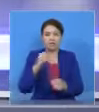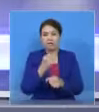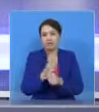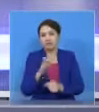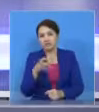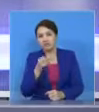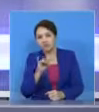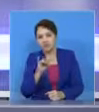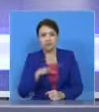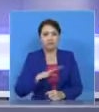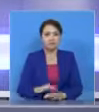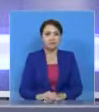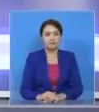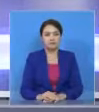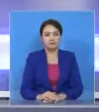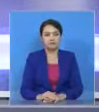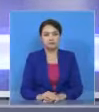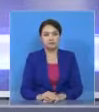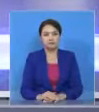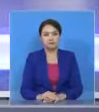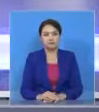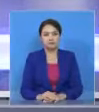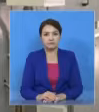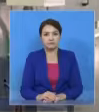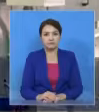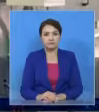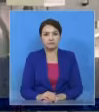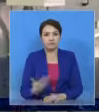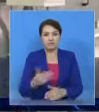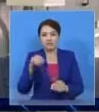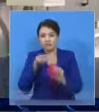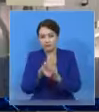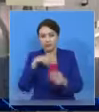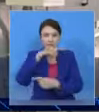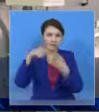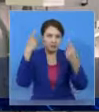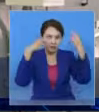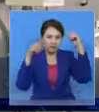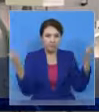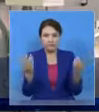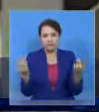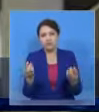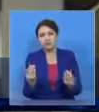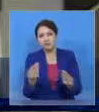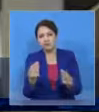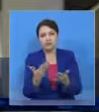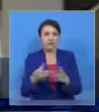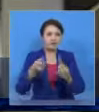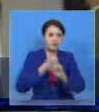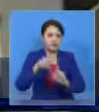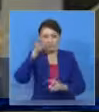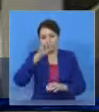секция тему продолжат словно тур galego для воплощения бизнес идеи нужны денежные средства в этой связи